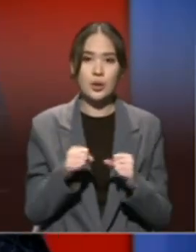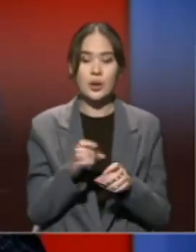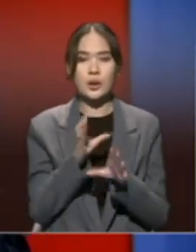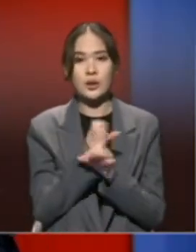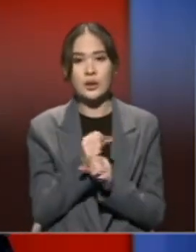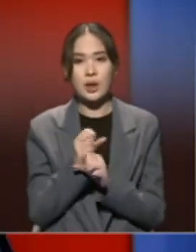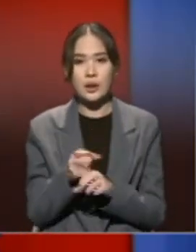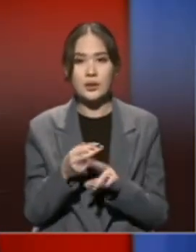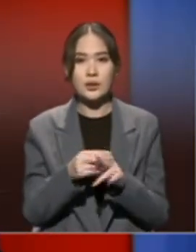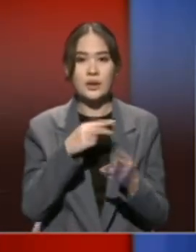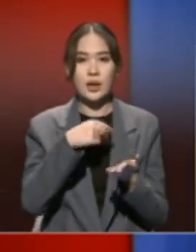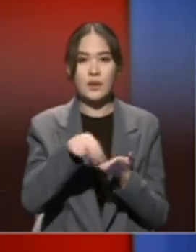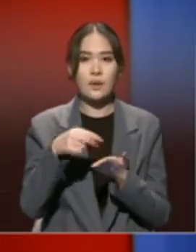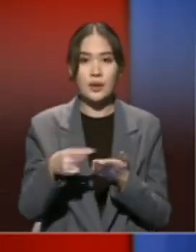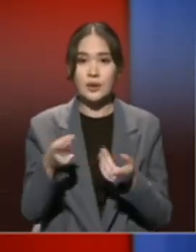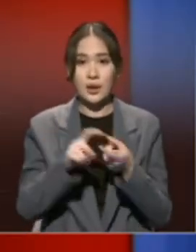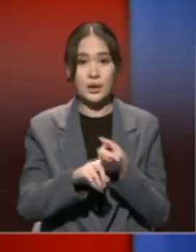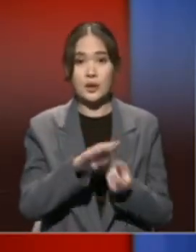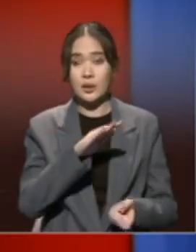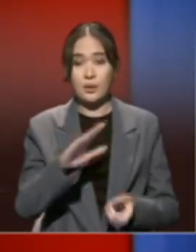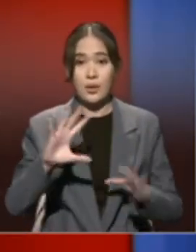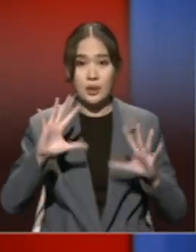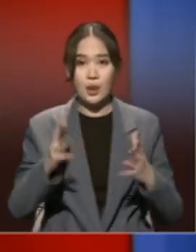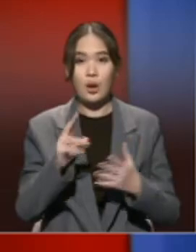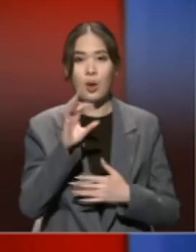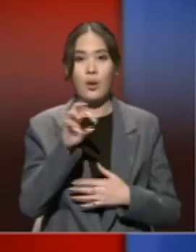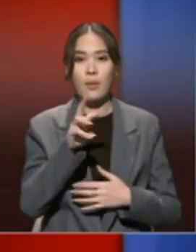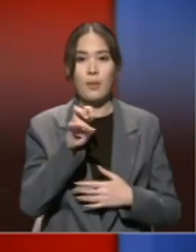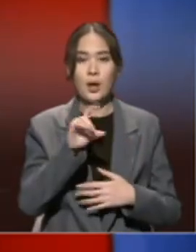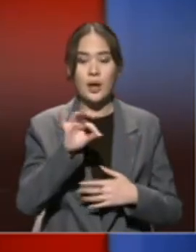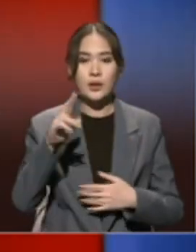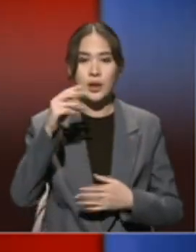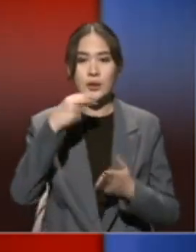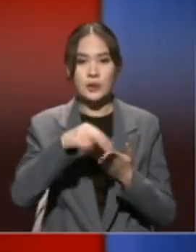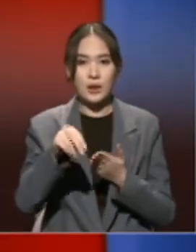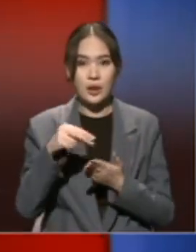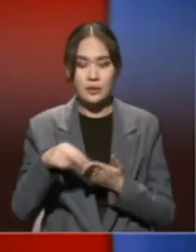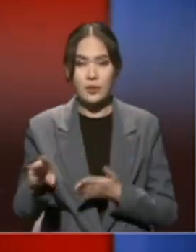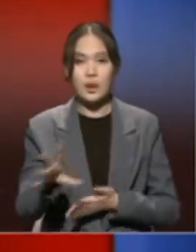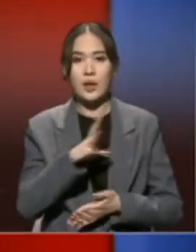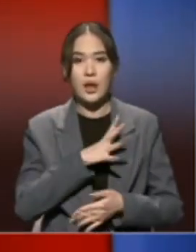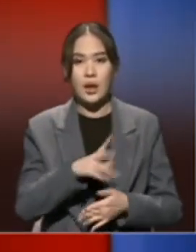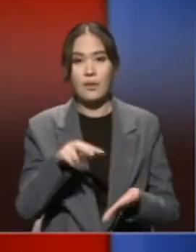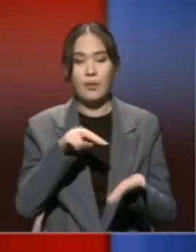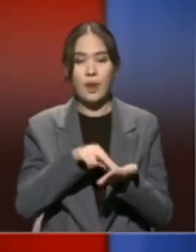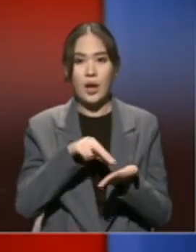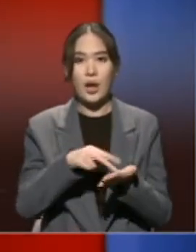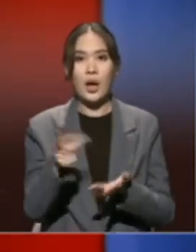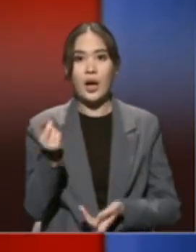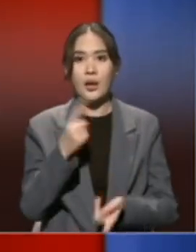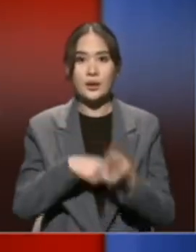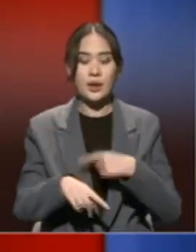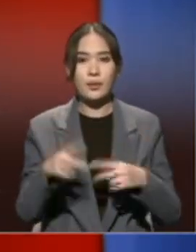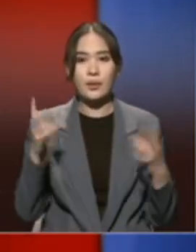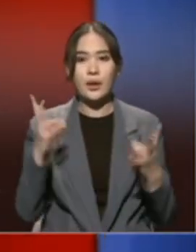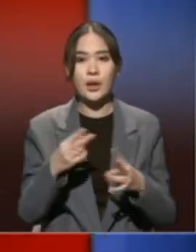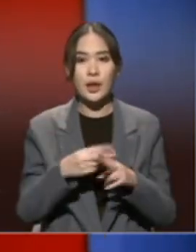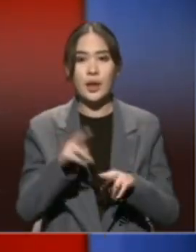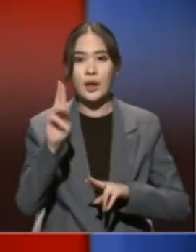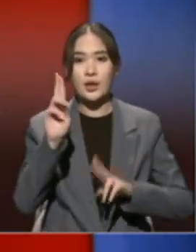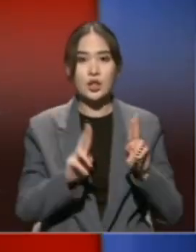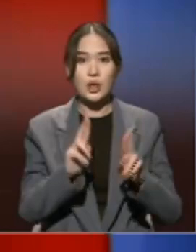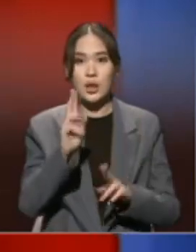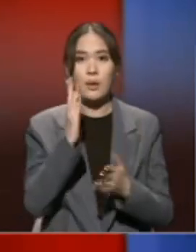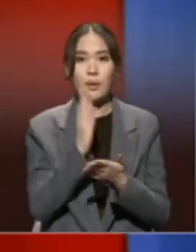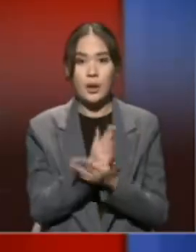сатып алған бағаларына сәйкес келмейтін болса, құрылыс компаниясы сол сатып алған үйдің бағасын қайтарып беретін дәрежеге дейін сондай бір ережелер болу керек